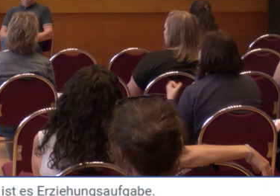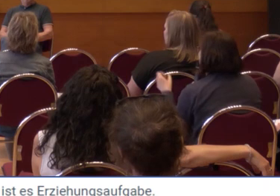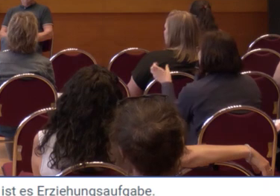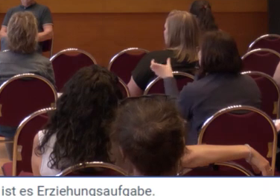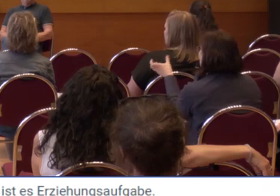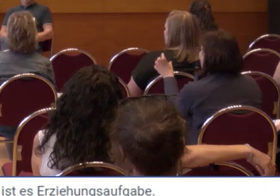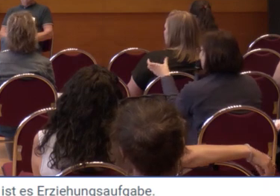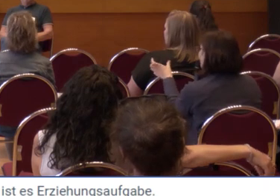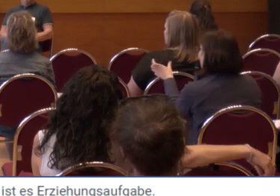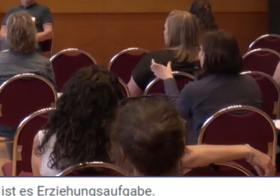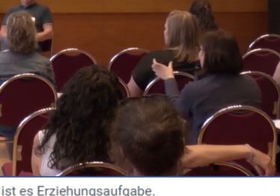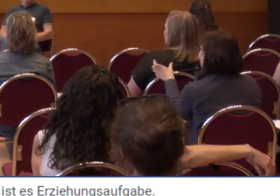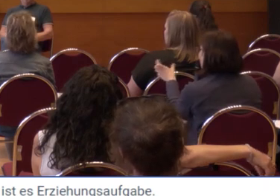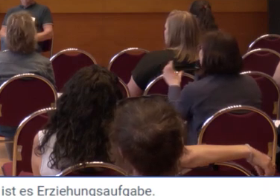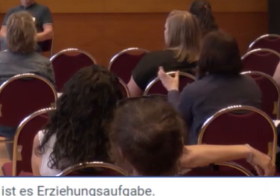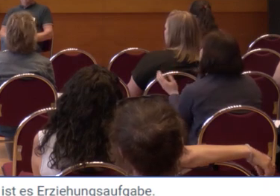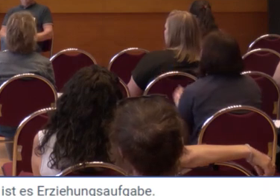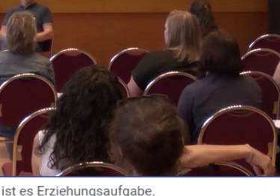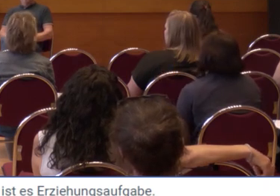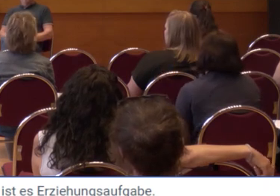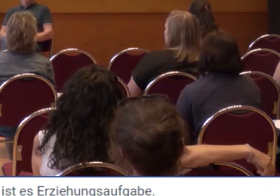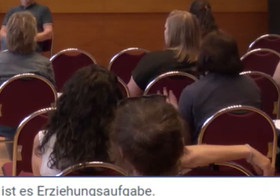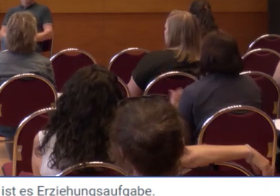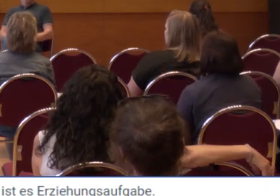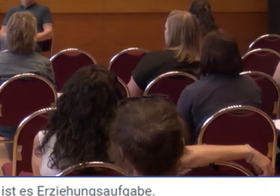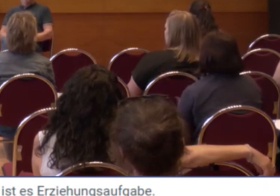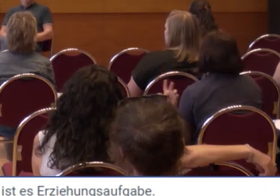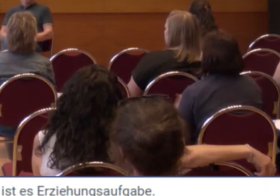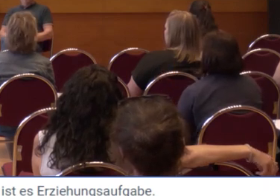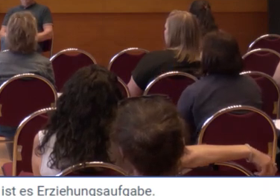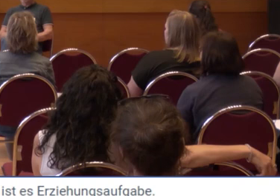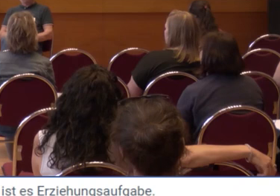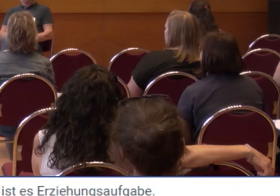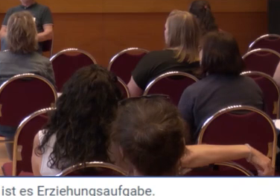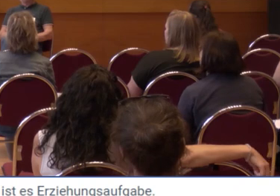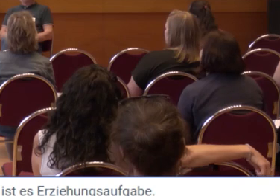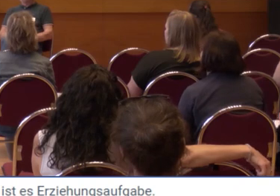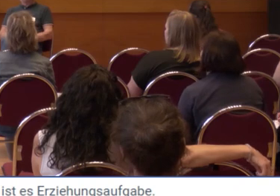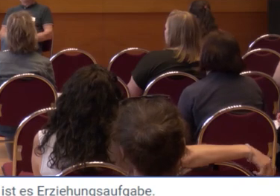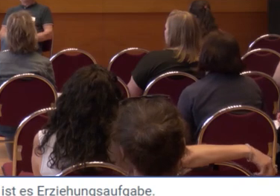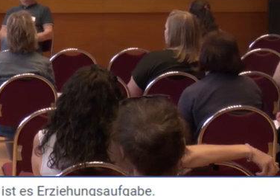Mutter na da sind dann wieder die Vorbehalte da also ja aber das ist glaube ich nichts Neues für uns